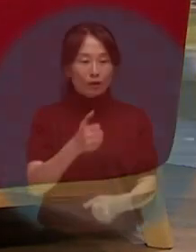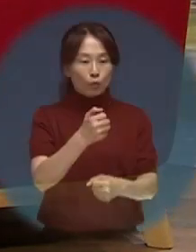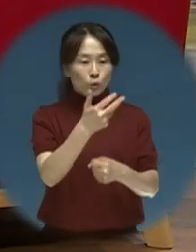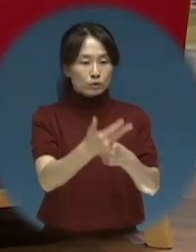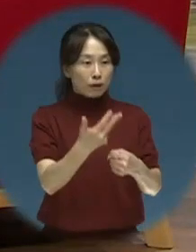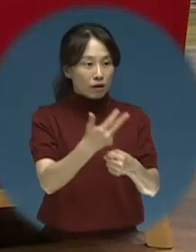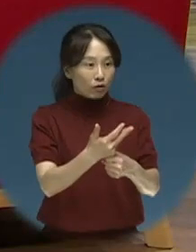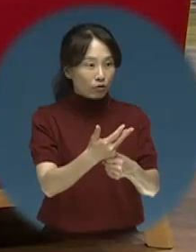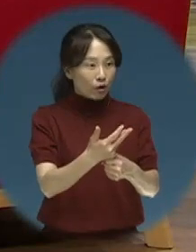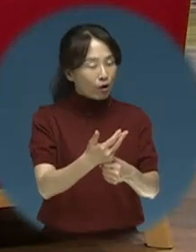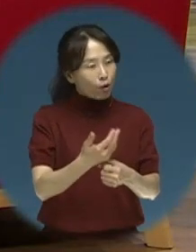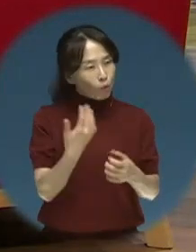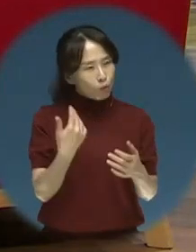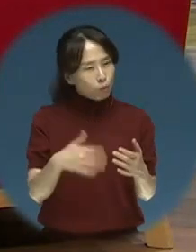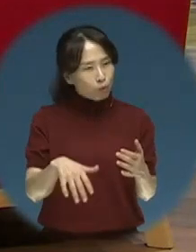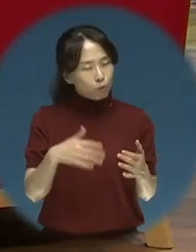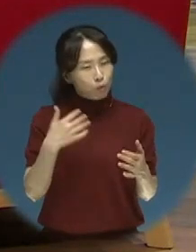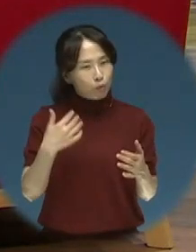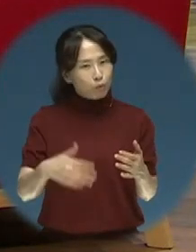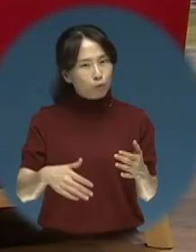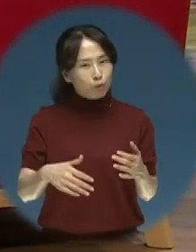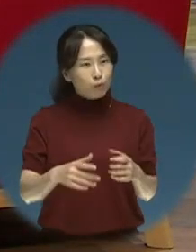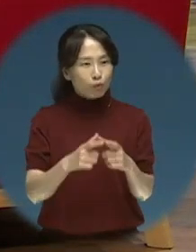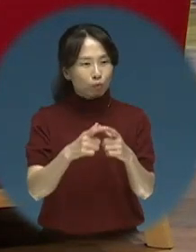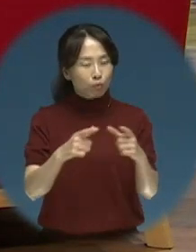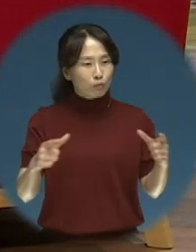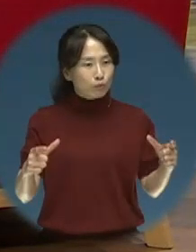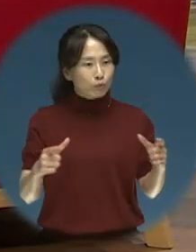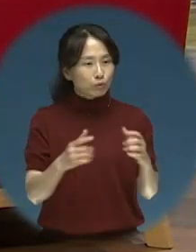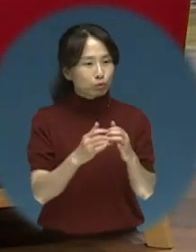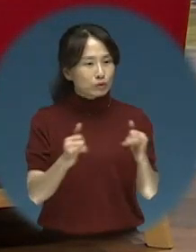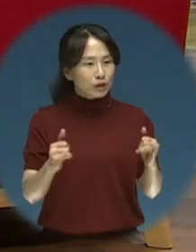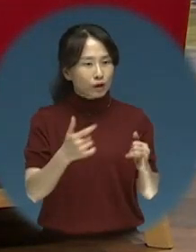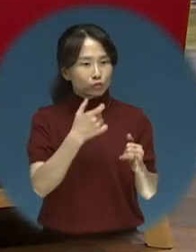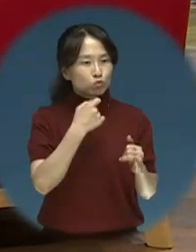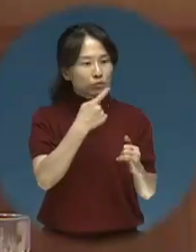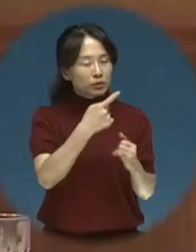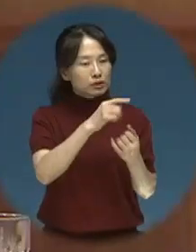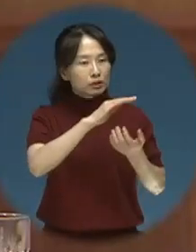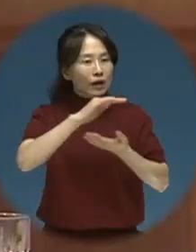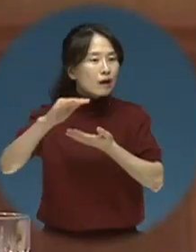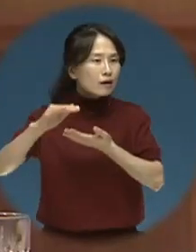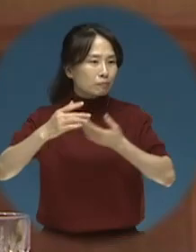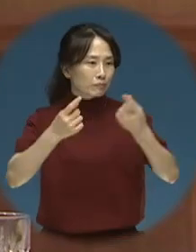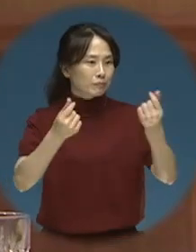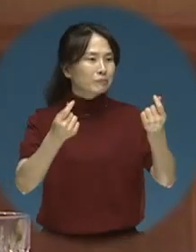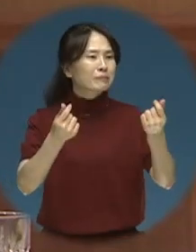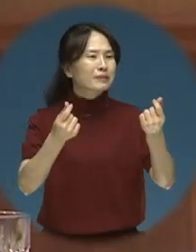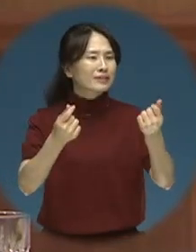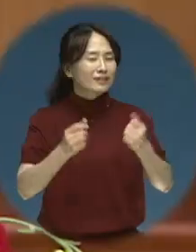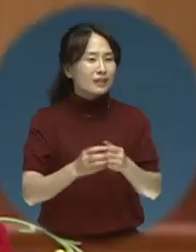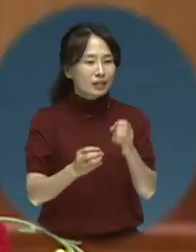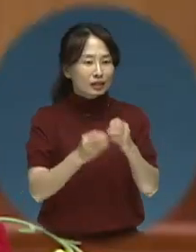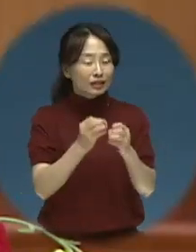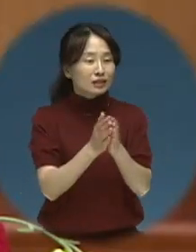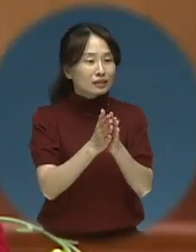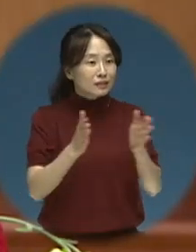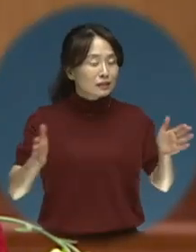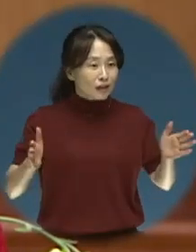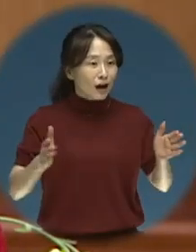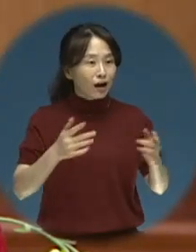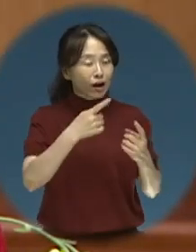58년. 야. 그러니까 네. 그 보통 사람 환갑. 네, 네. 시 쓰기 시작한 지 환갑이시네. 네.